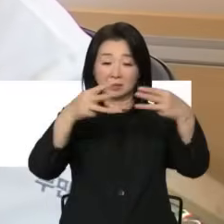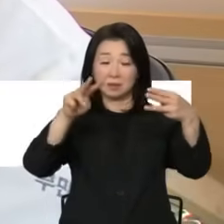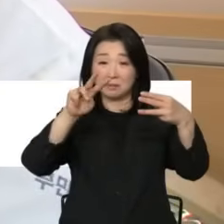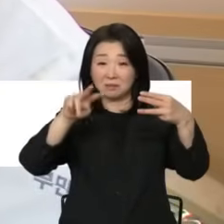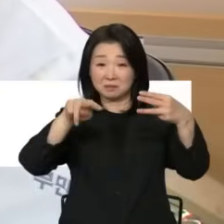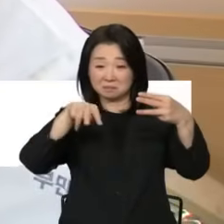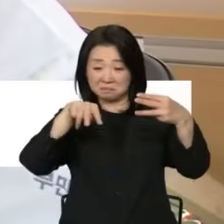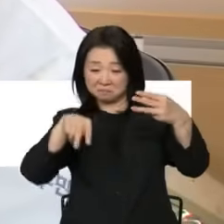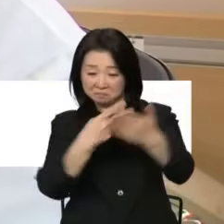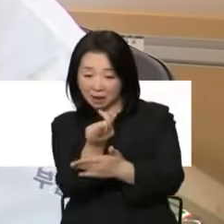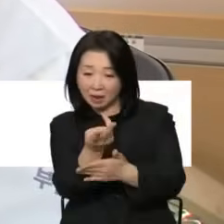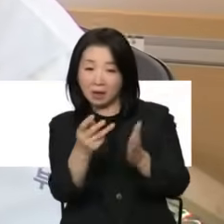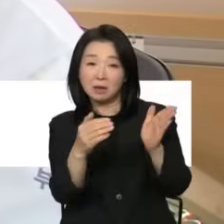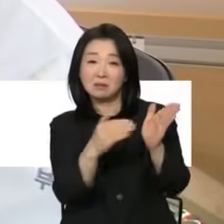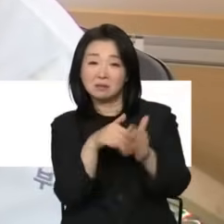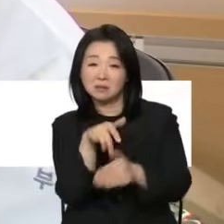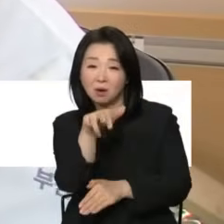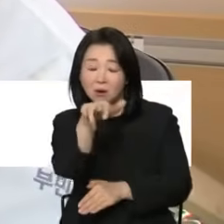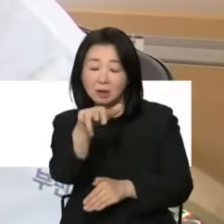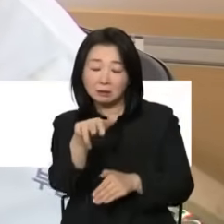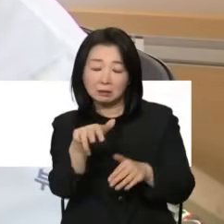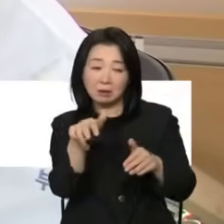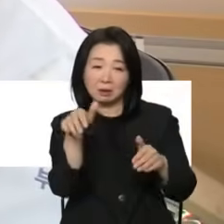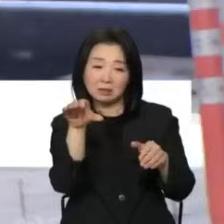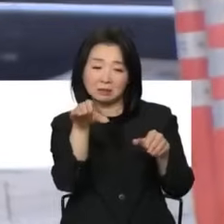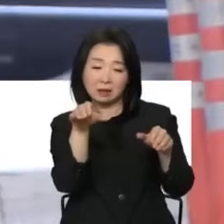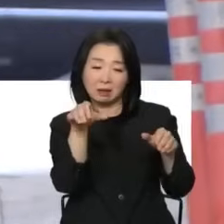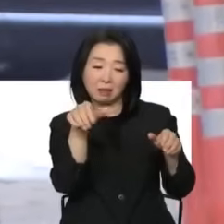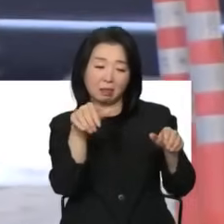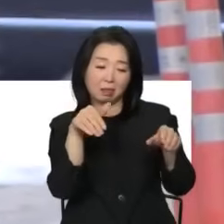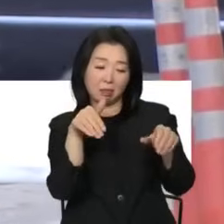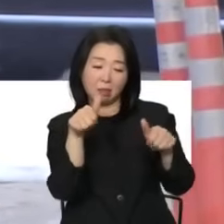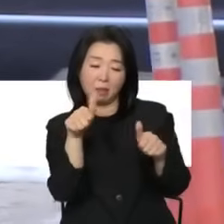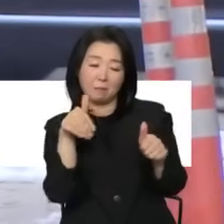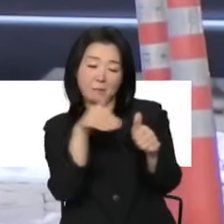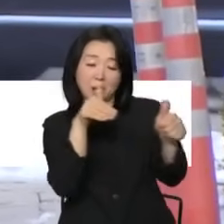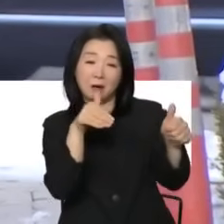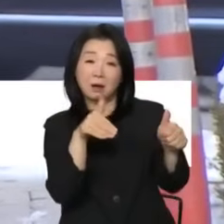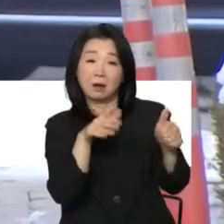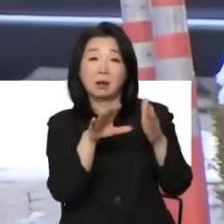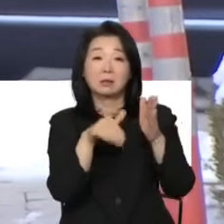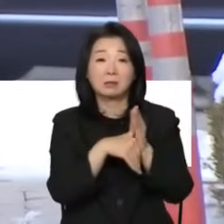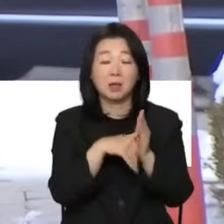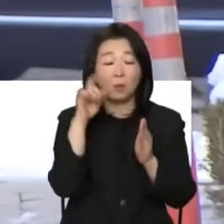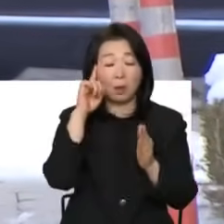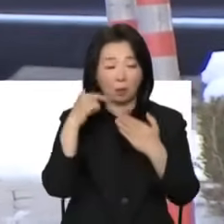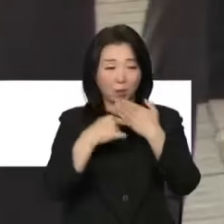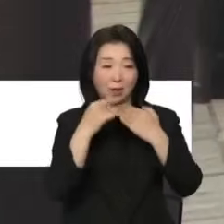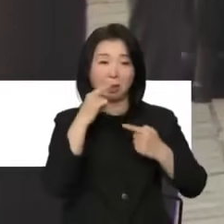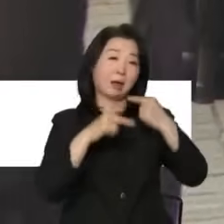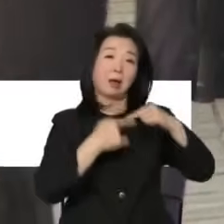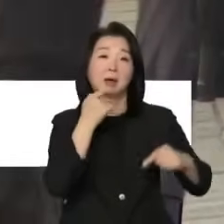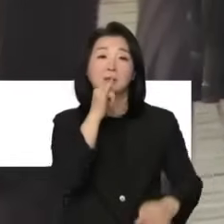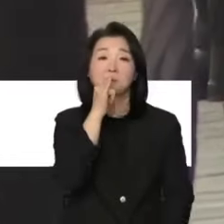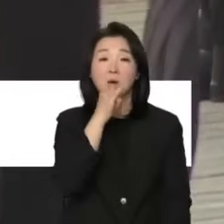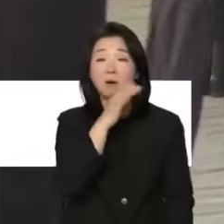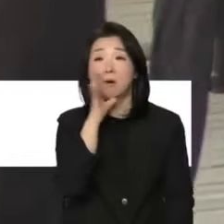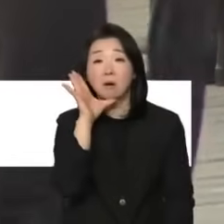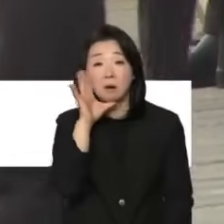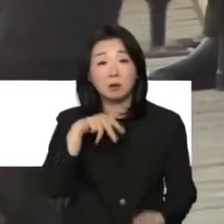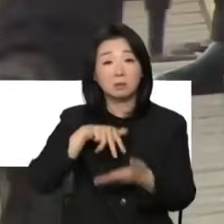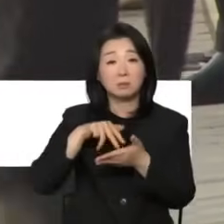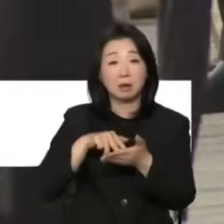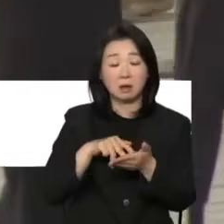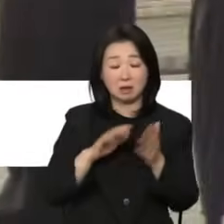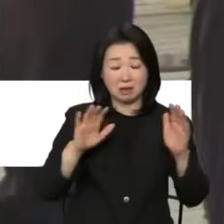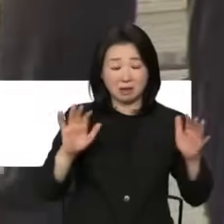했다든지 아니면은 걸어가다가 차에 치였다든지 그런 큰 외상에 의해서 발생하는 경우인데 어르신들의 경우에는